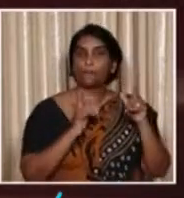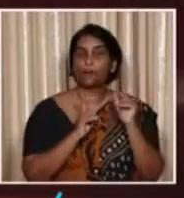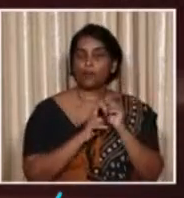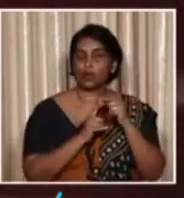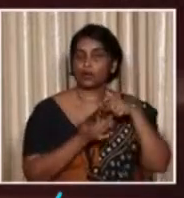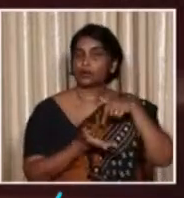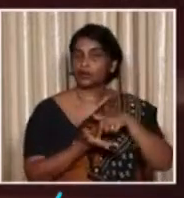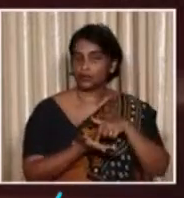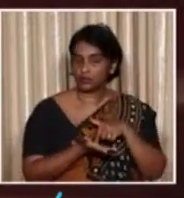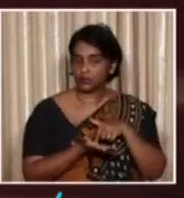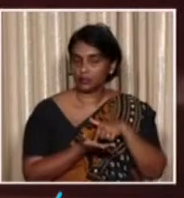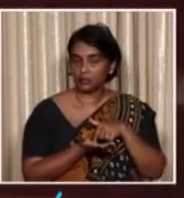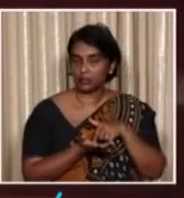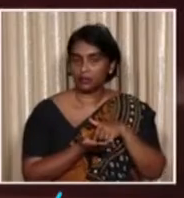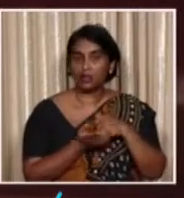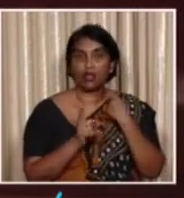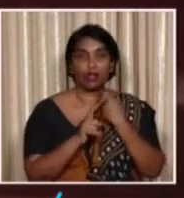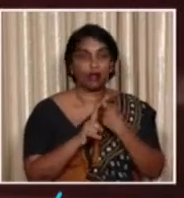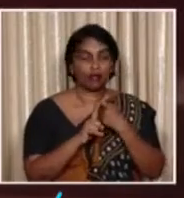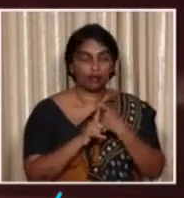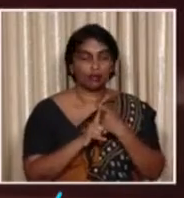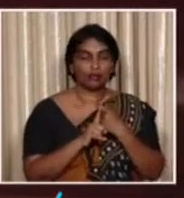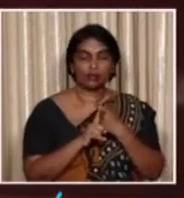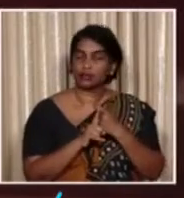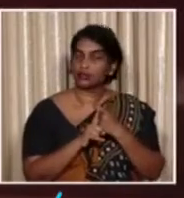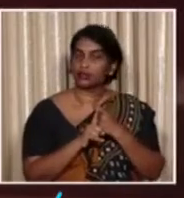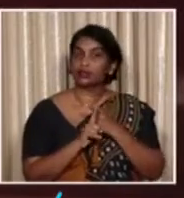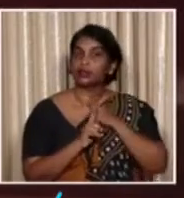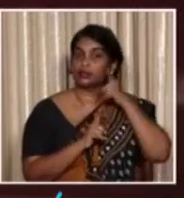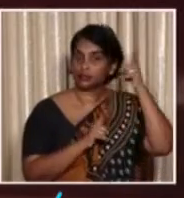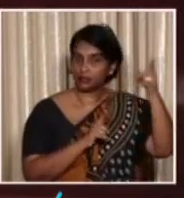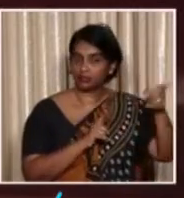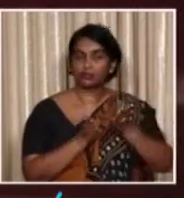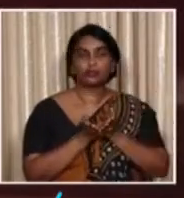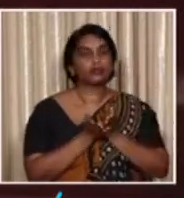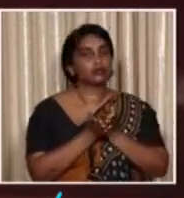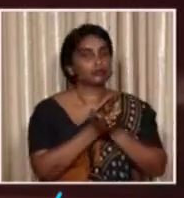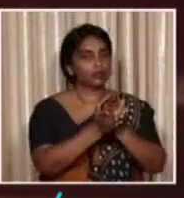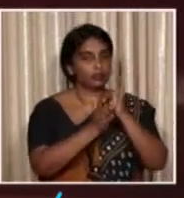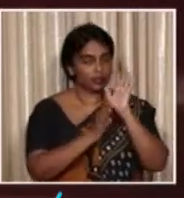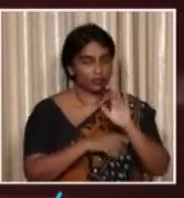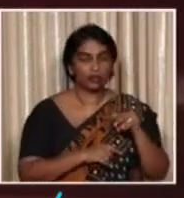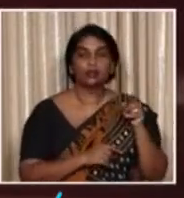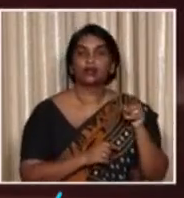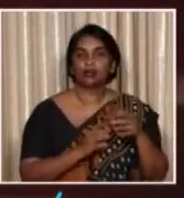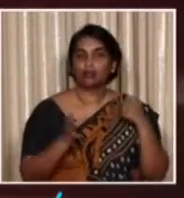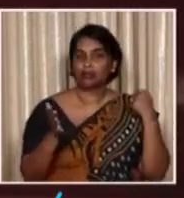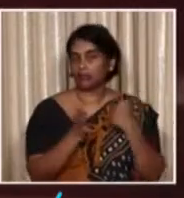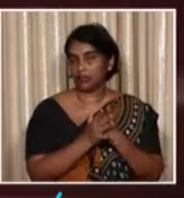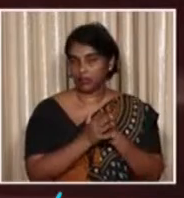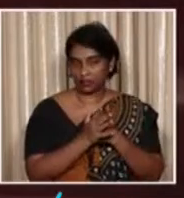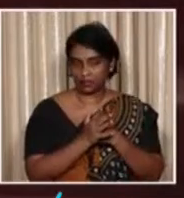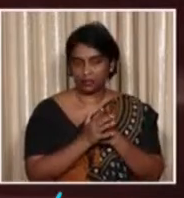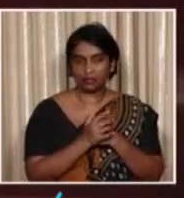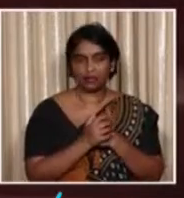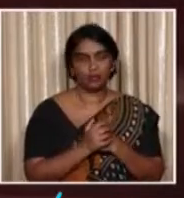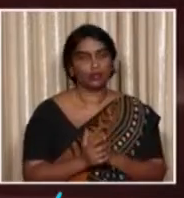පෝට්ලෑන්ඩ් වරායේ සිට කටාර් හමාඩ් පොට් වරාය වෙත යාත්‍රා කරමින් තිබියදී අනතුරකට භාජනය